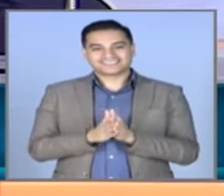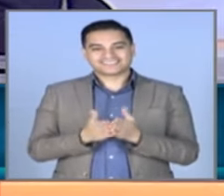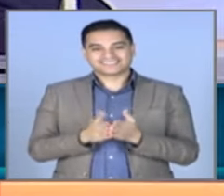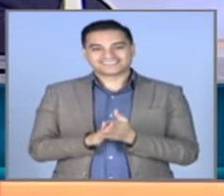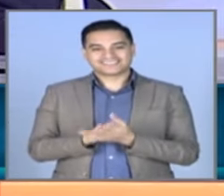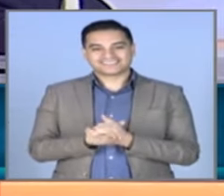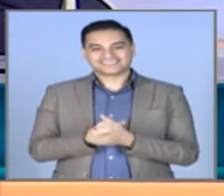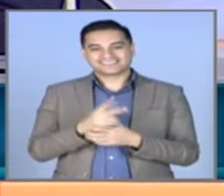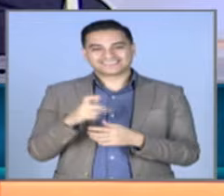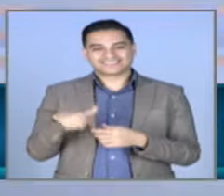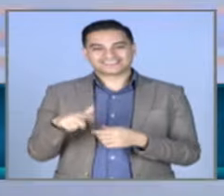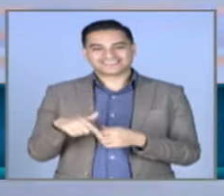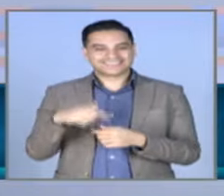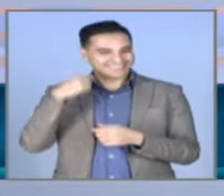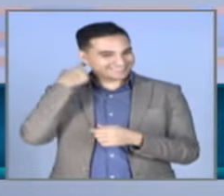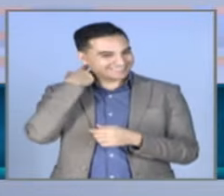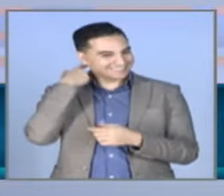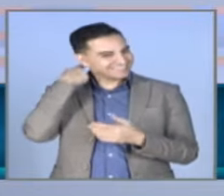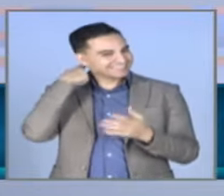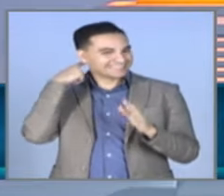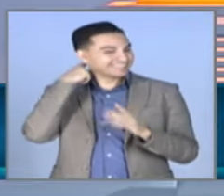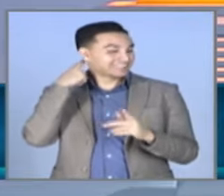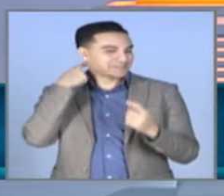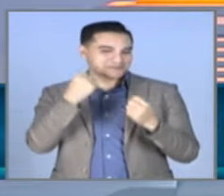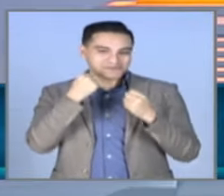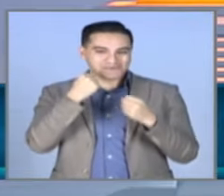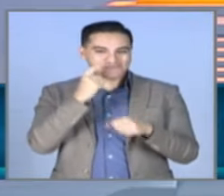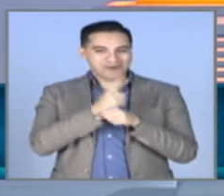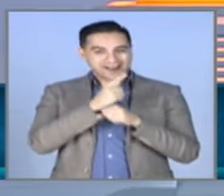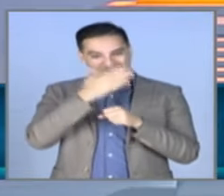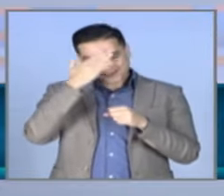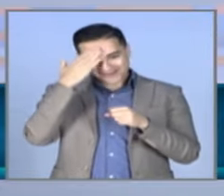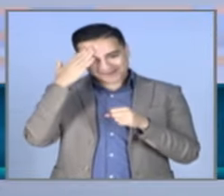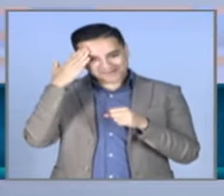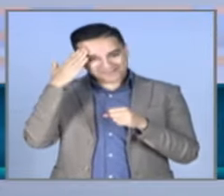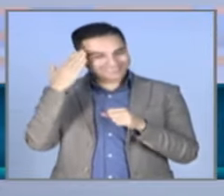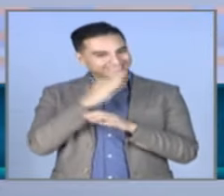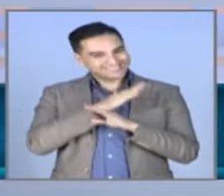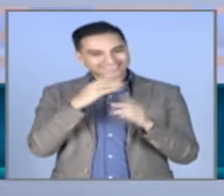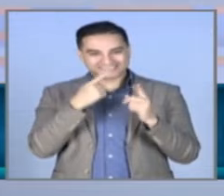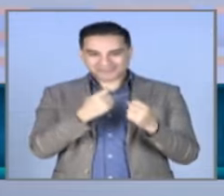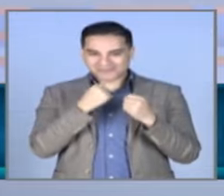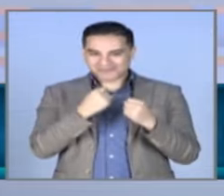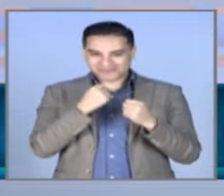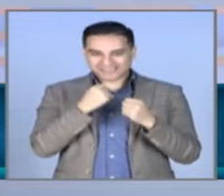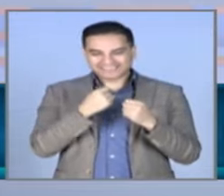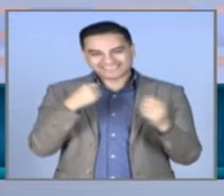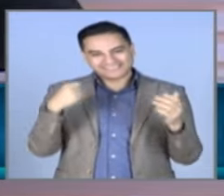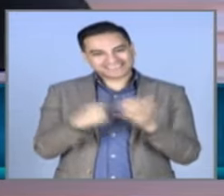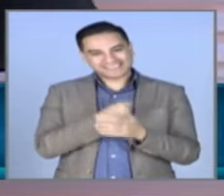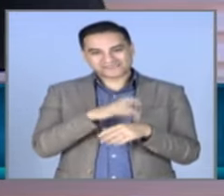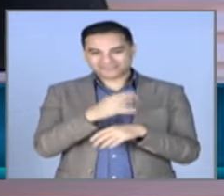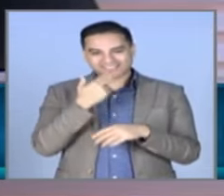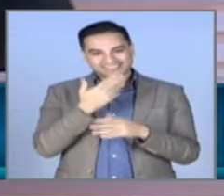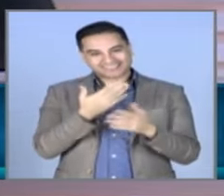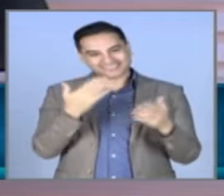كم؟ 216. صح. لا بصي، معلم خبير خبير. 216 فعلا. 216. والله معلش،